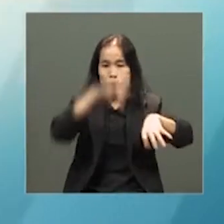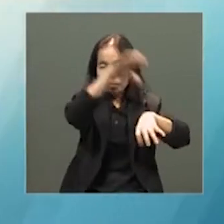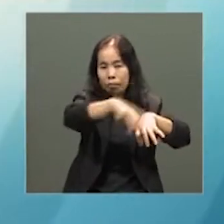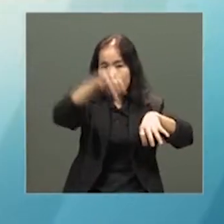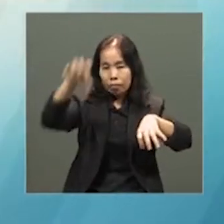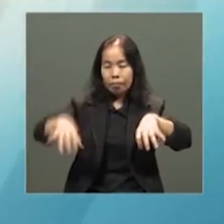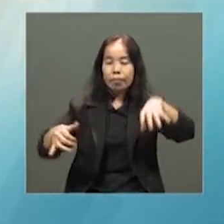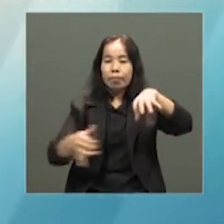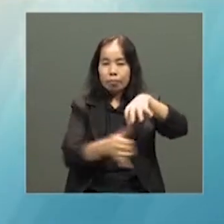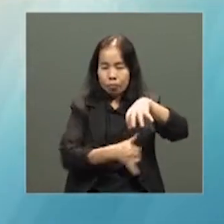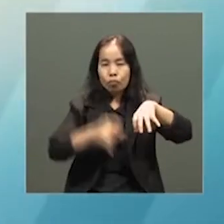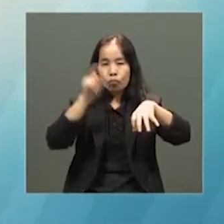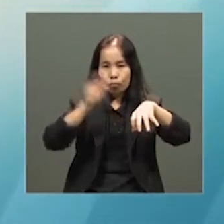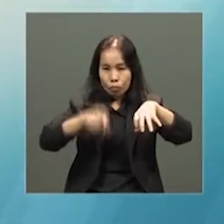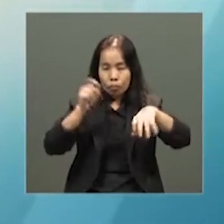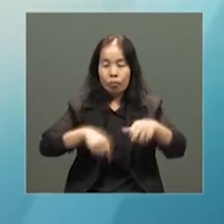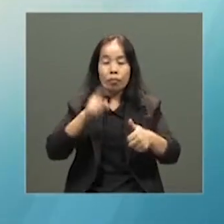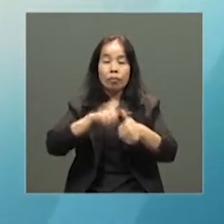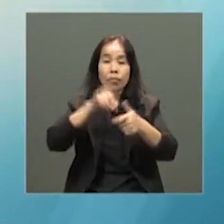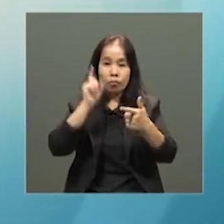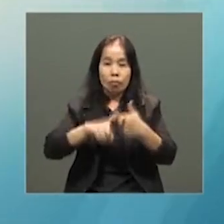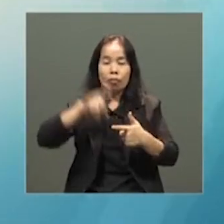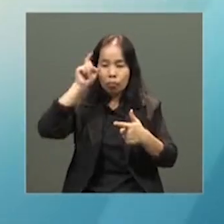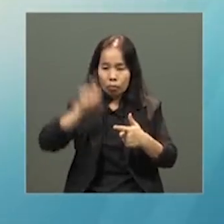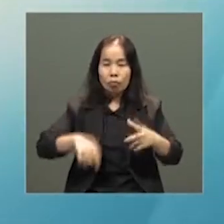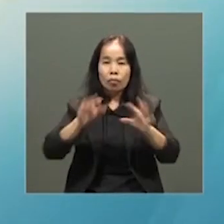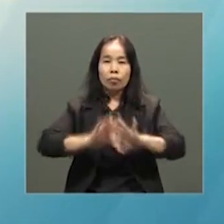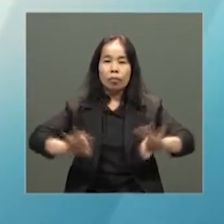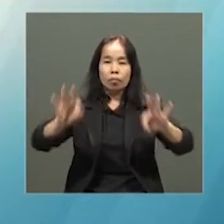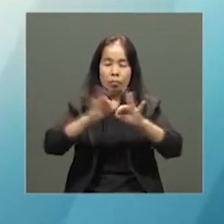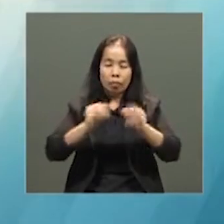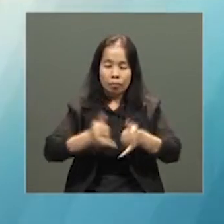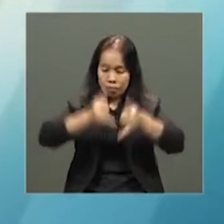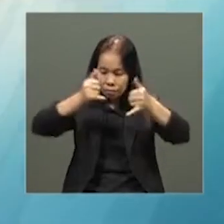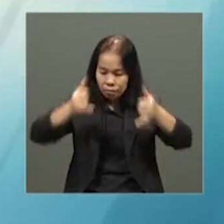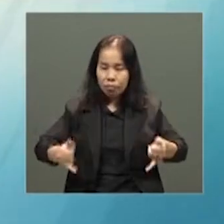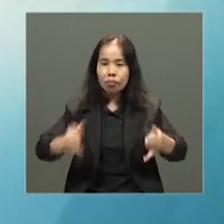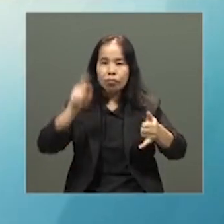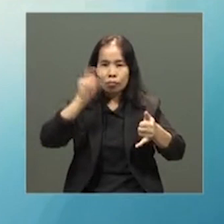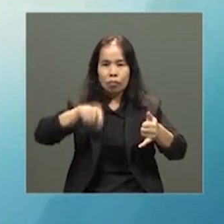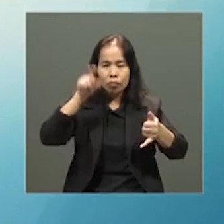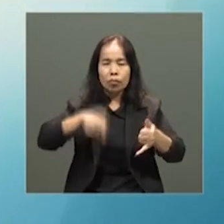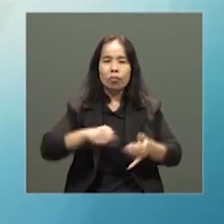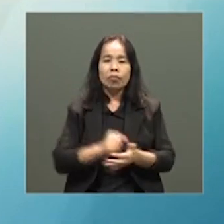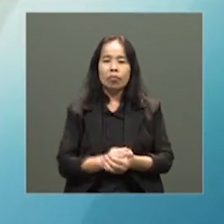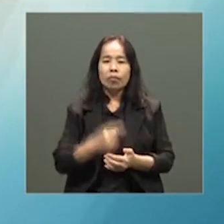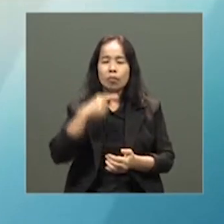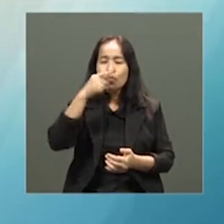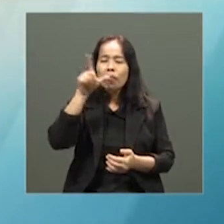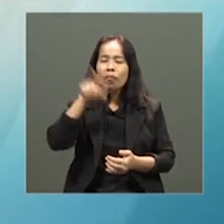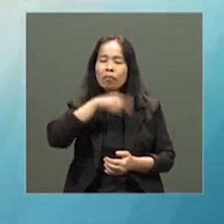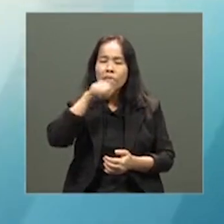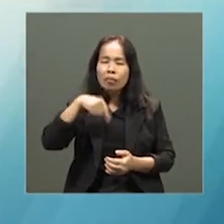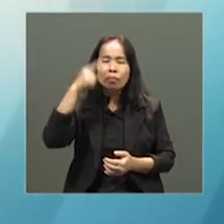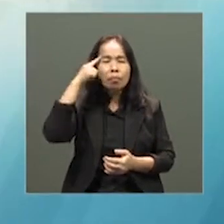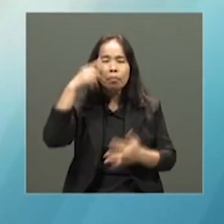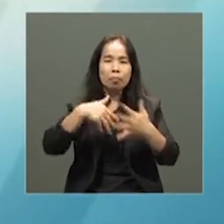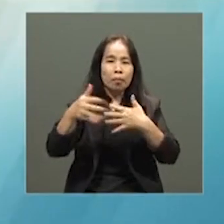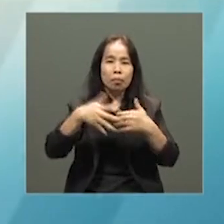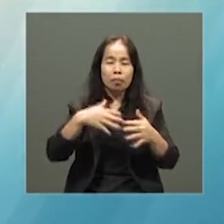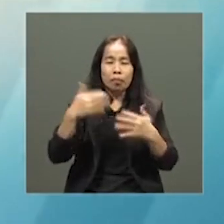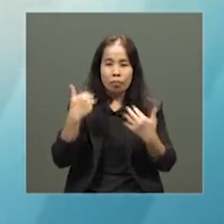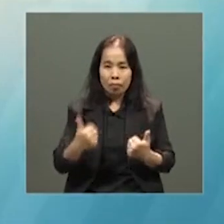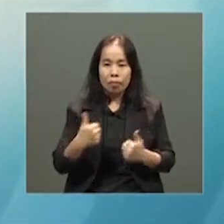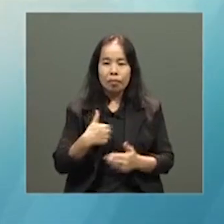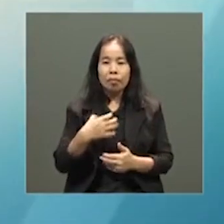อังกฤษกันหน่อยนะครับหลายๆคนบอกว่าแหมไม่อยากให้ใช้ภาษาอังกฤษเลยพอใช้ภาษาไทยเสร็จมันก็จะงงๆอยู่ตอนนี้อาจจะ